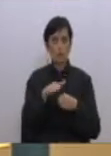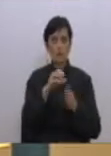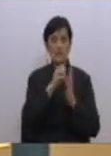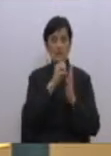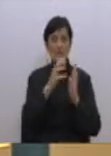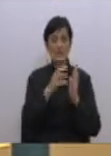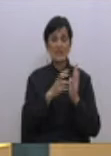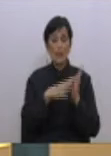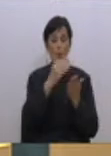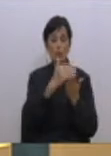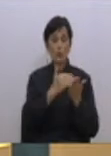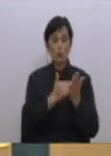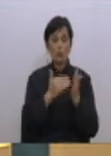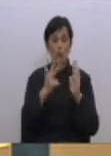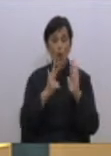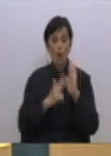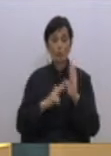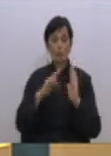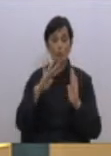19 პროგრამასა და 85